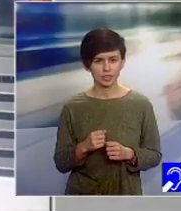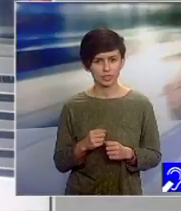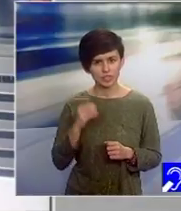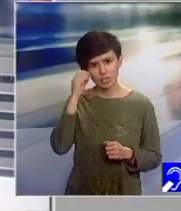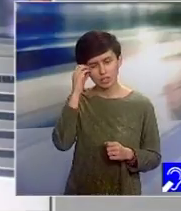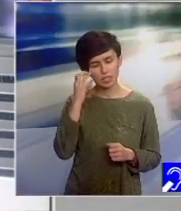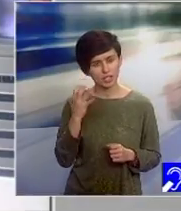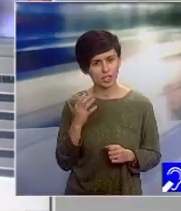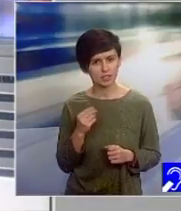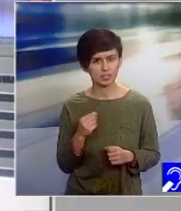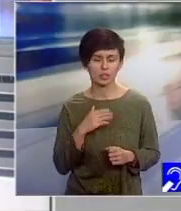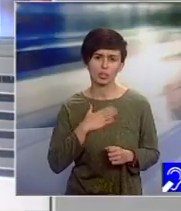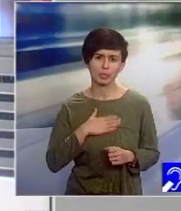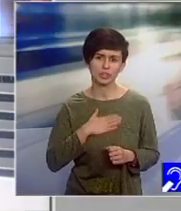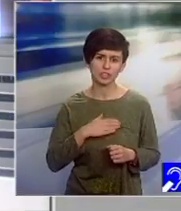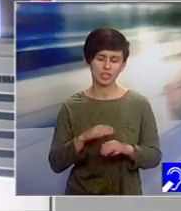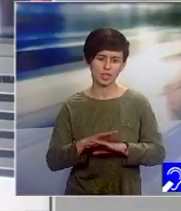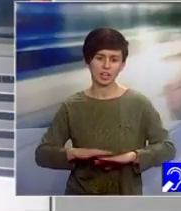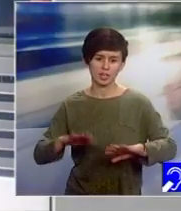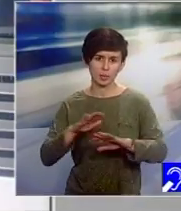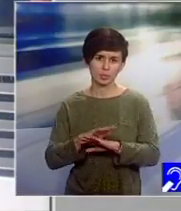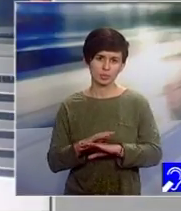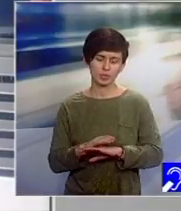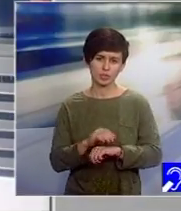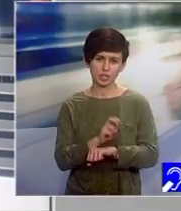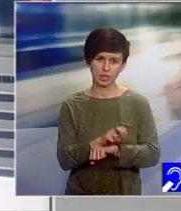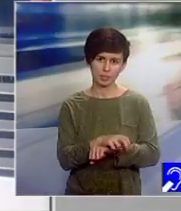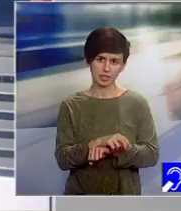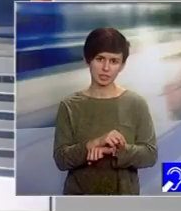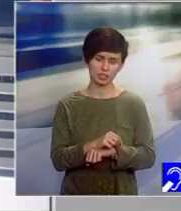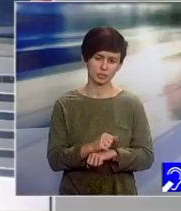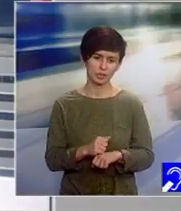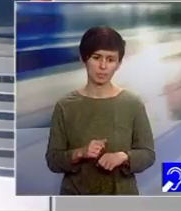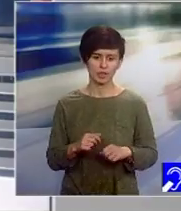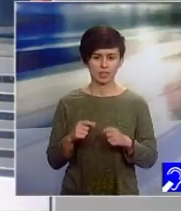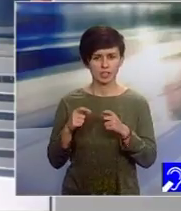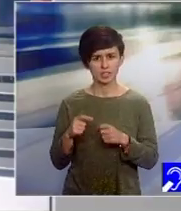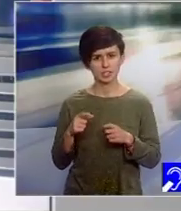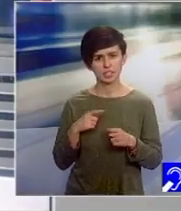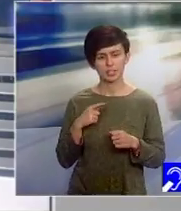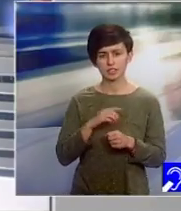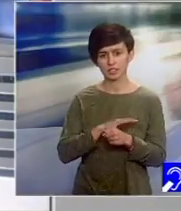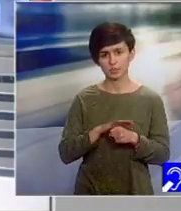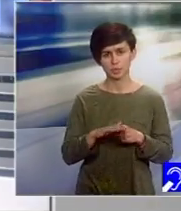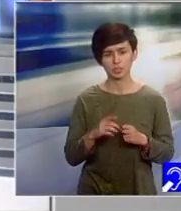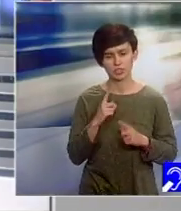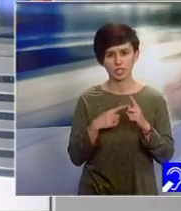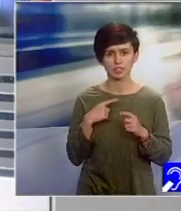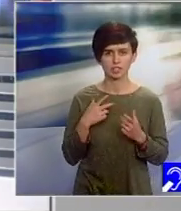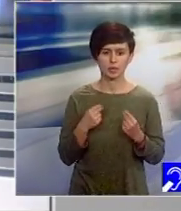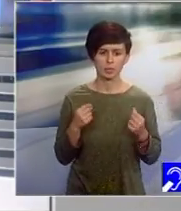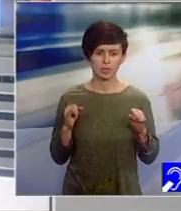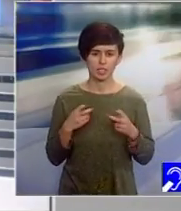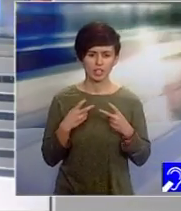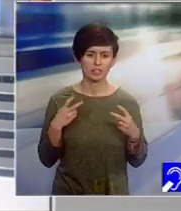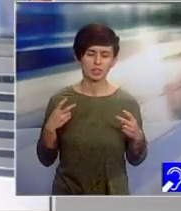creează un gust al publicului de a participa, de a veni. Deja sălile sunt pline și culmea, paradoxal, cu cât sunt mai multe evenimente, cu atât vezi mai multă lume în sală.